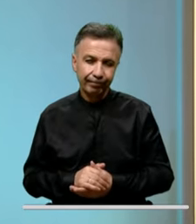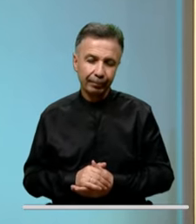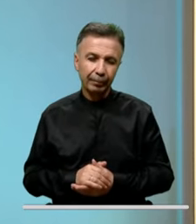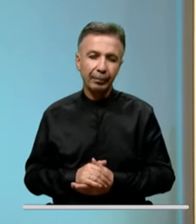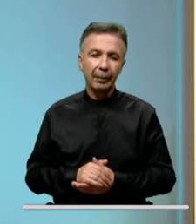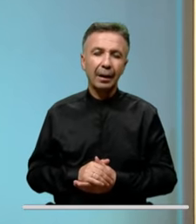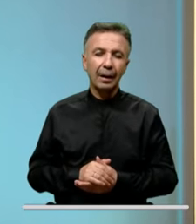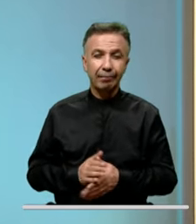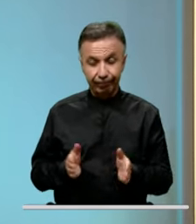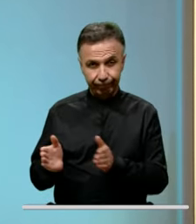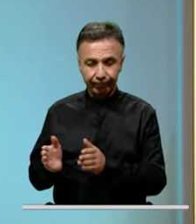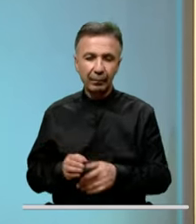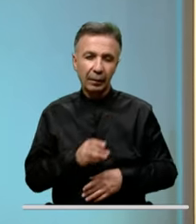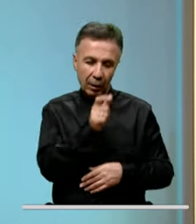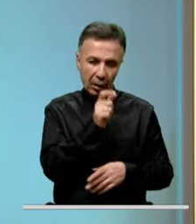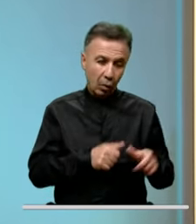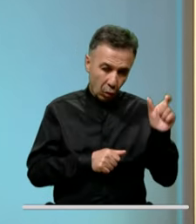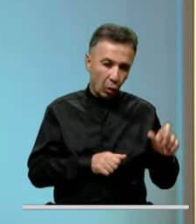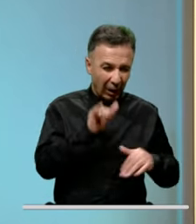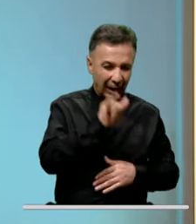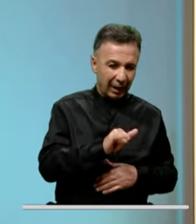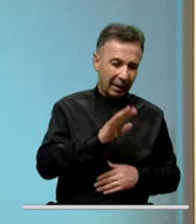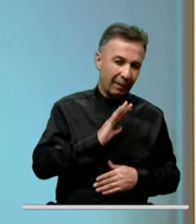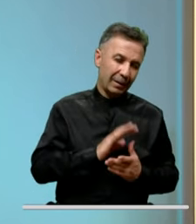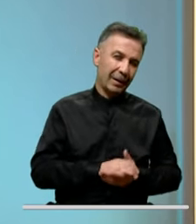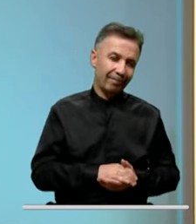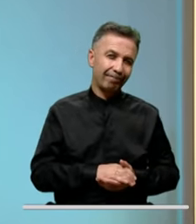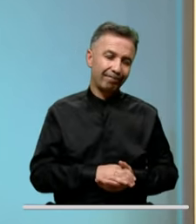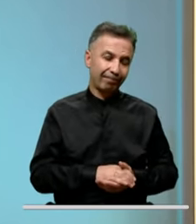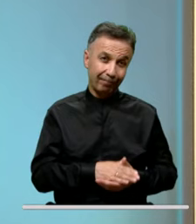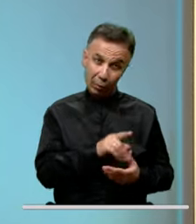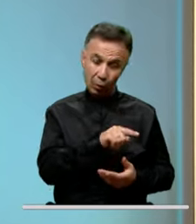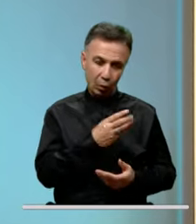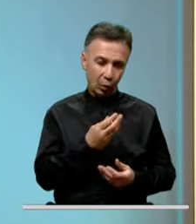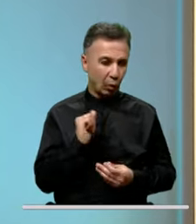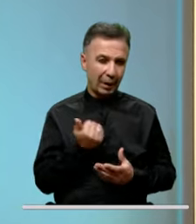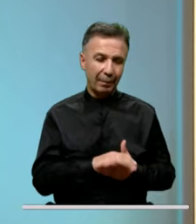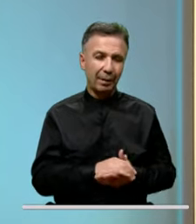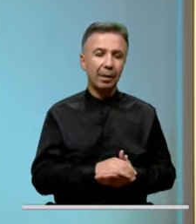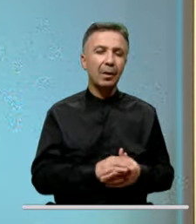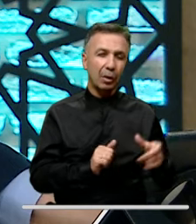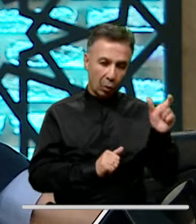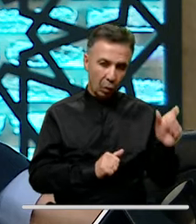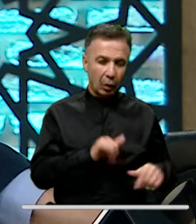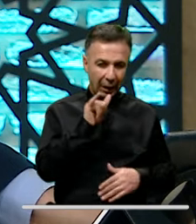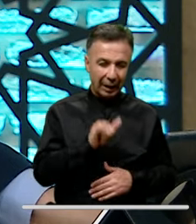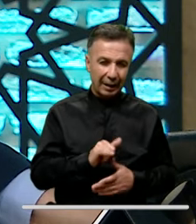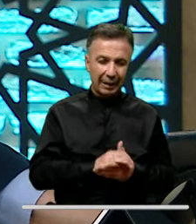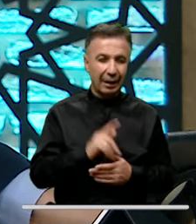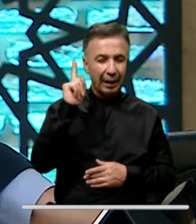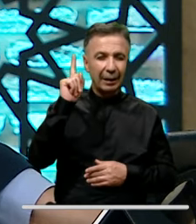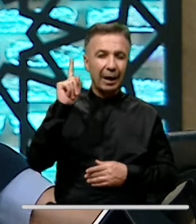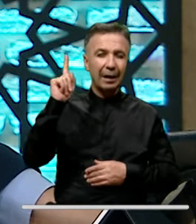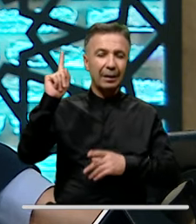kul hakkı söz konusuysa işin içerisinde, bu kul hakkının Cenab-ı Hakk'ın